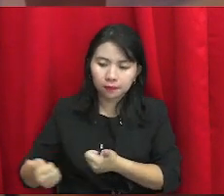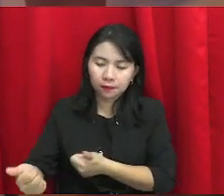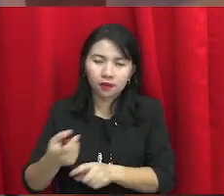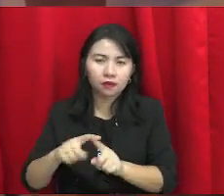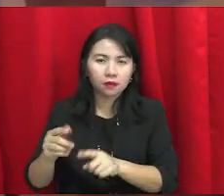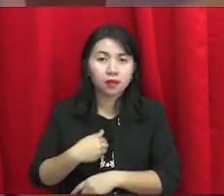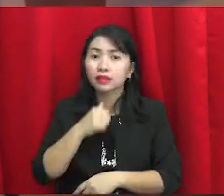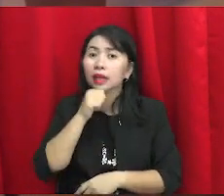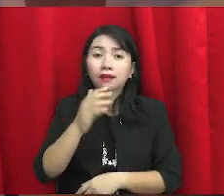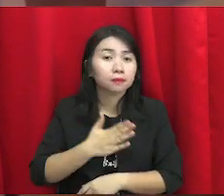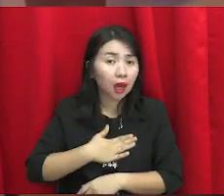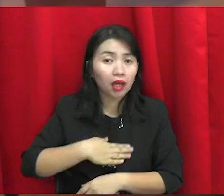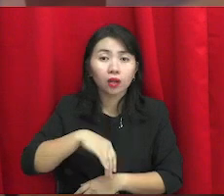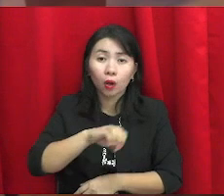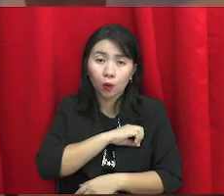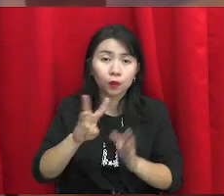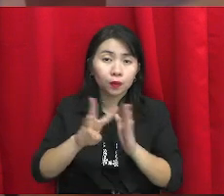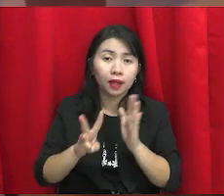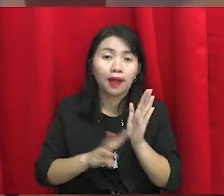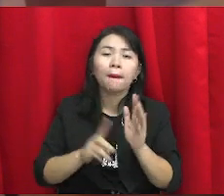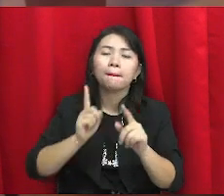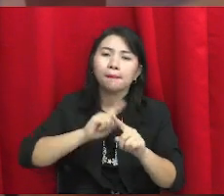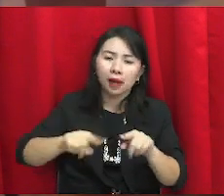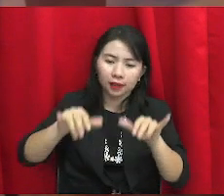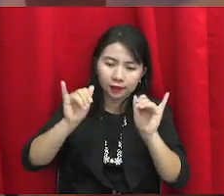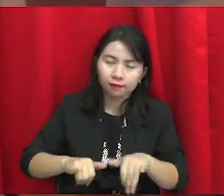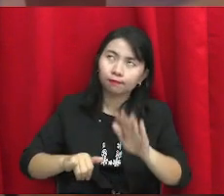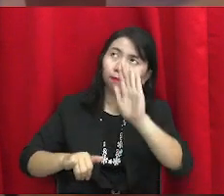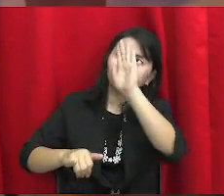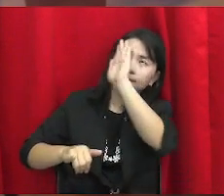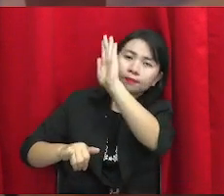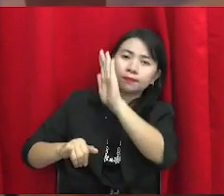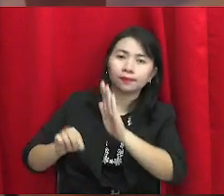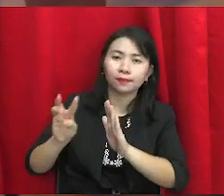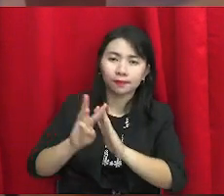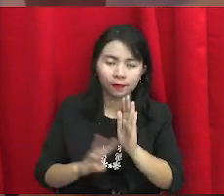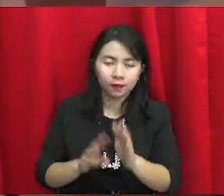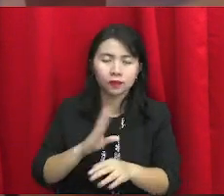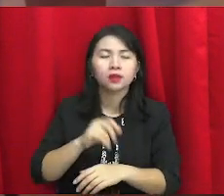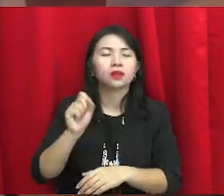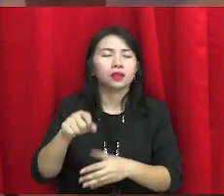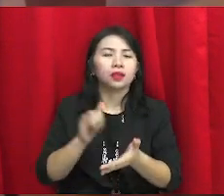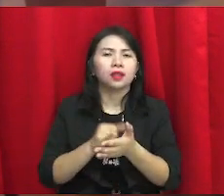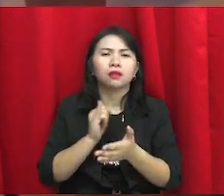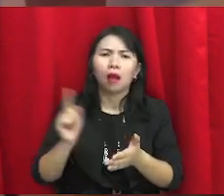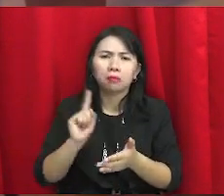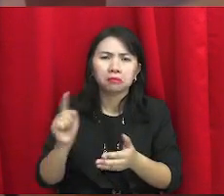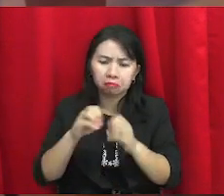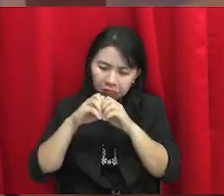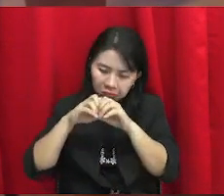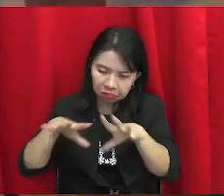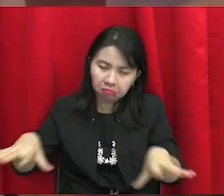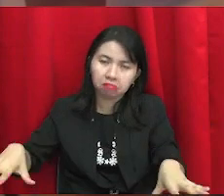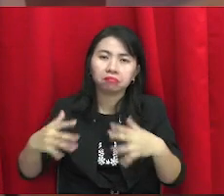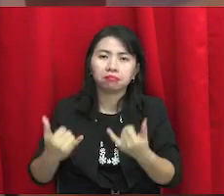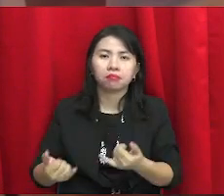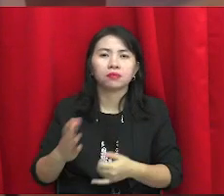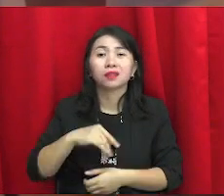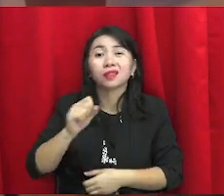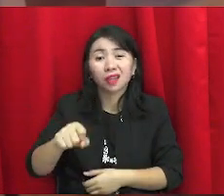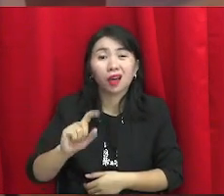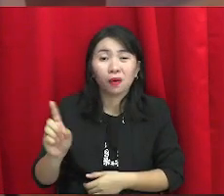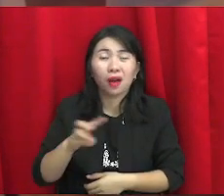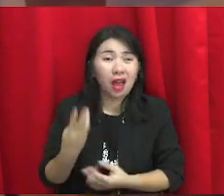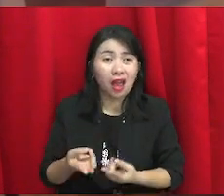will, but as thou wilt. You see that? Sabi ko sa inyo, yan ang nawawala. Alam nyo, minsan kasi makikiusap na lang